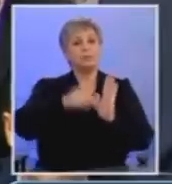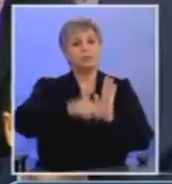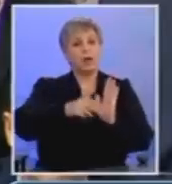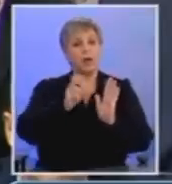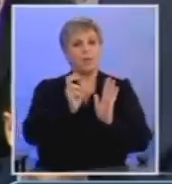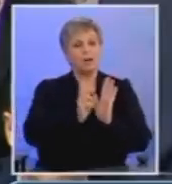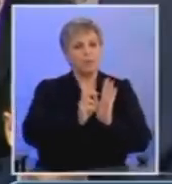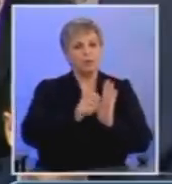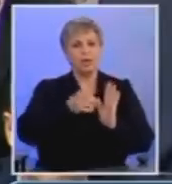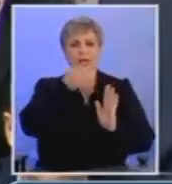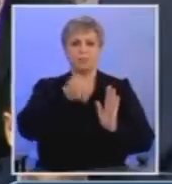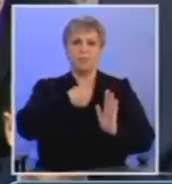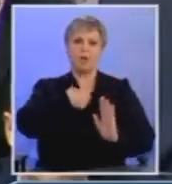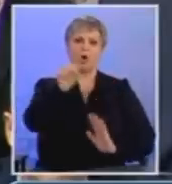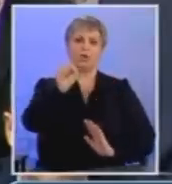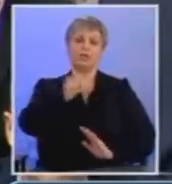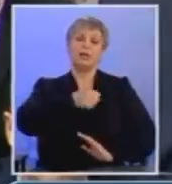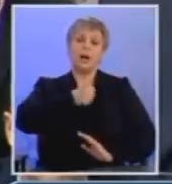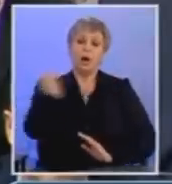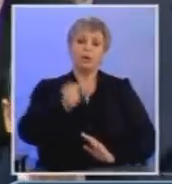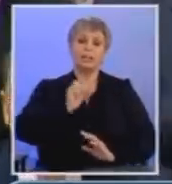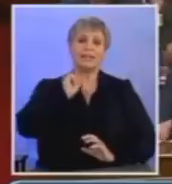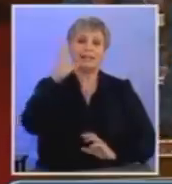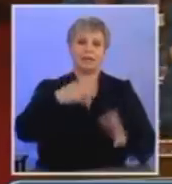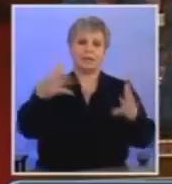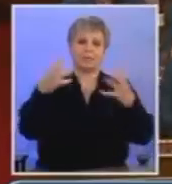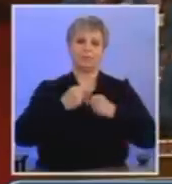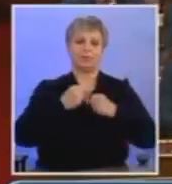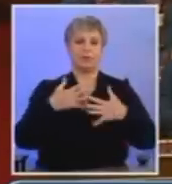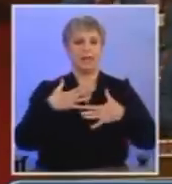μνημόνιο αυτό. Όχι στην ξενοκρατία. Σας ευχαριστώ. Ευχαριστούμε, κύριε Πρόεδρε.